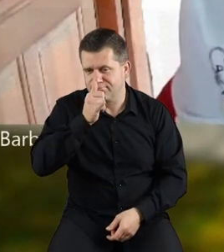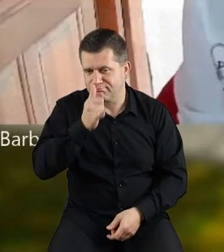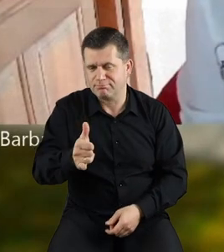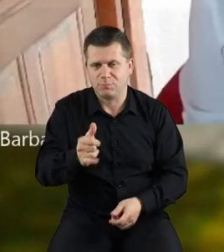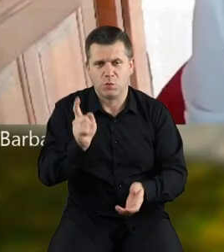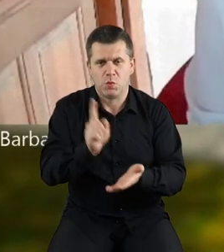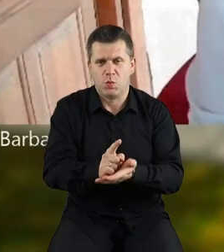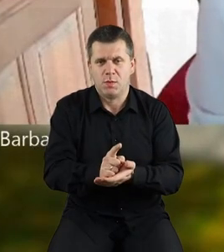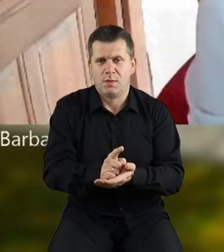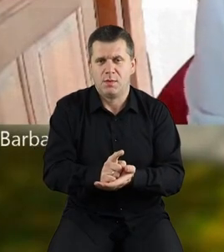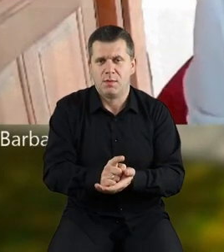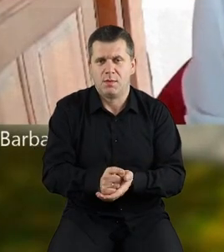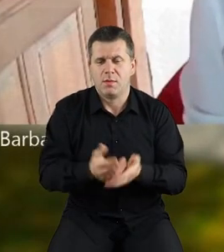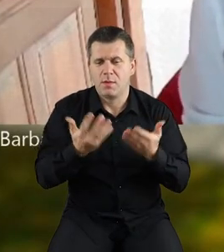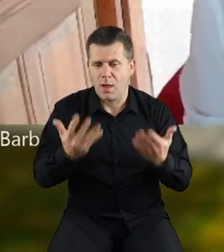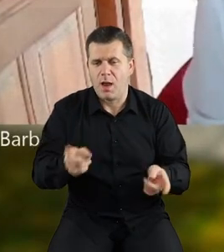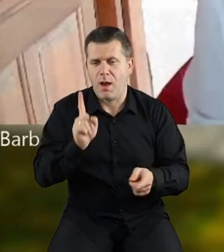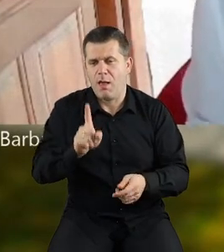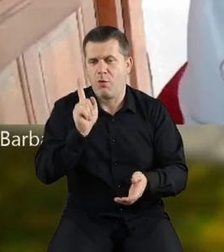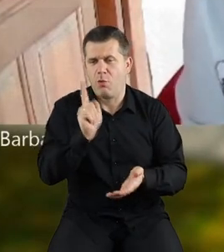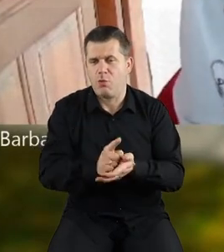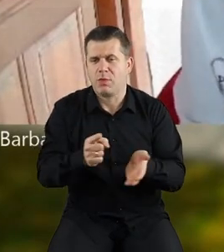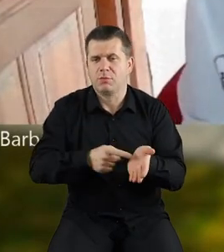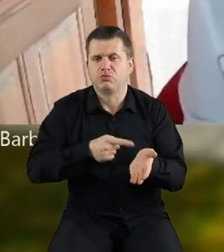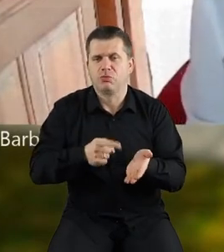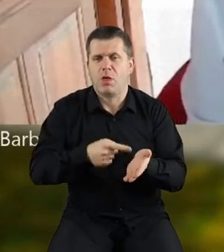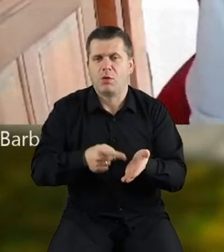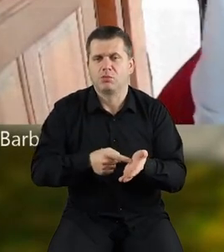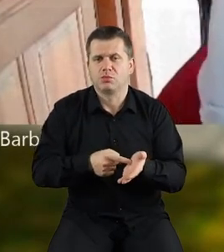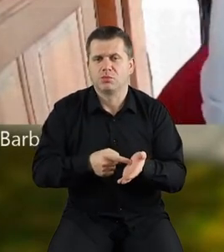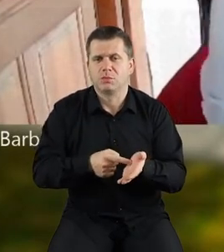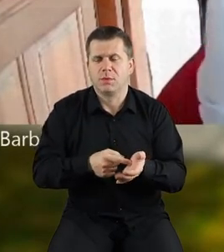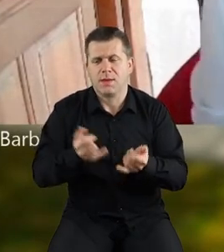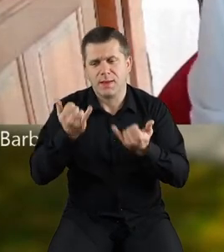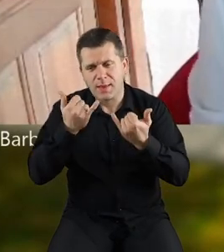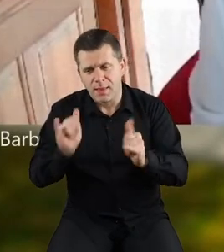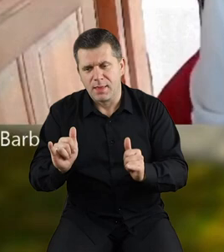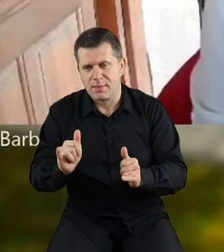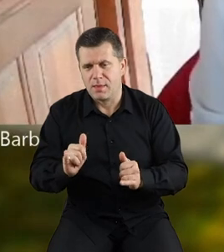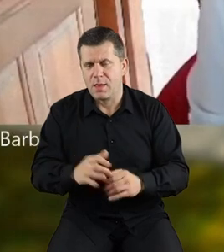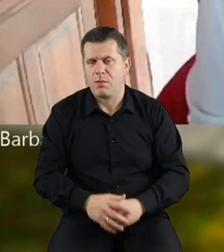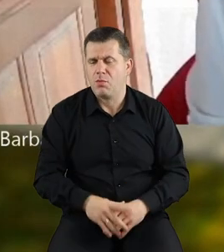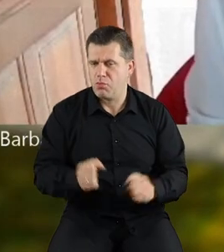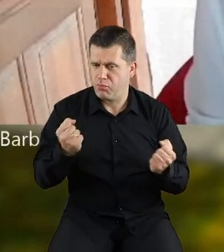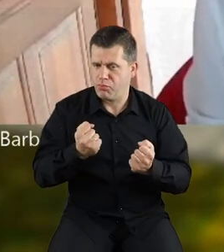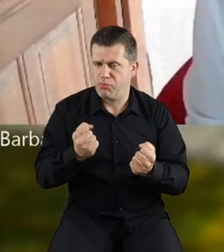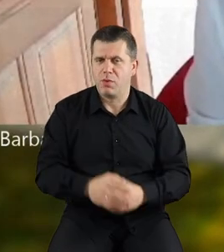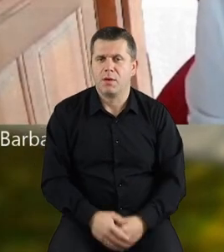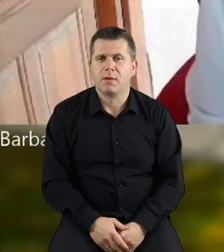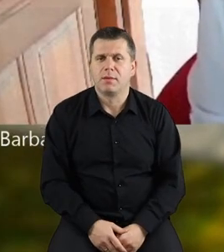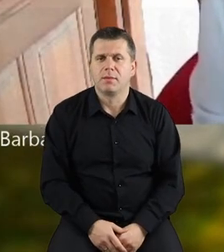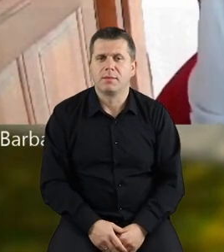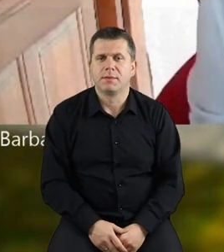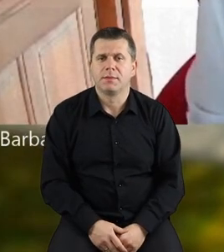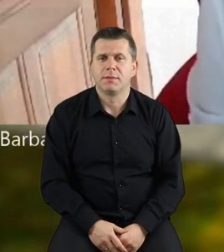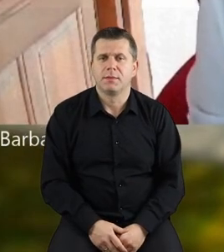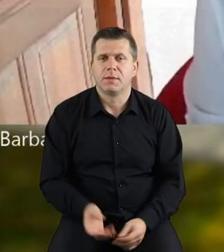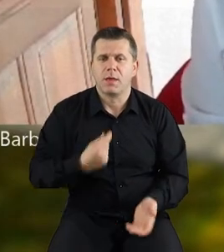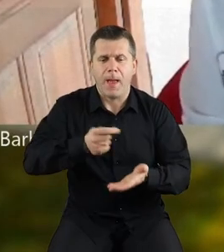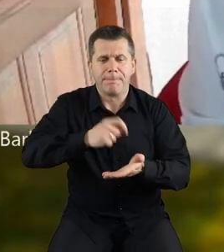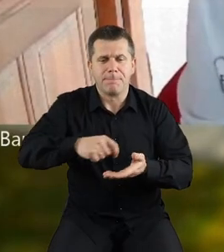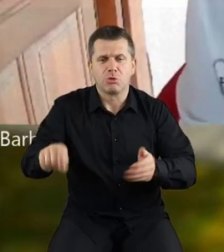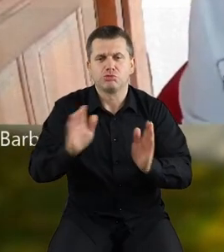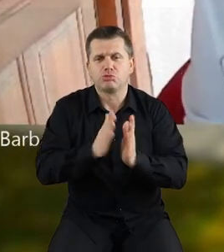się to absolutnie udać. Natomiast udaje się często coś innego i zdumiewającego. Otóż